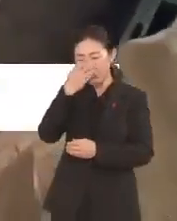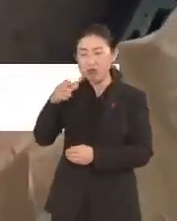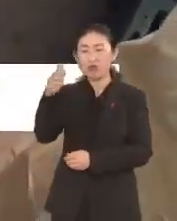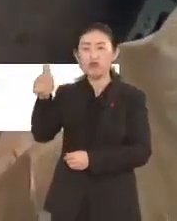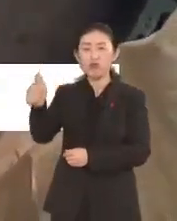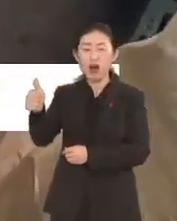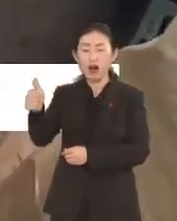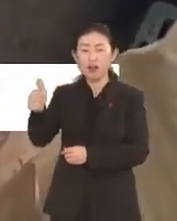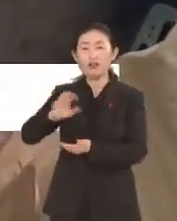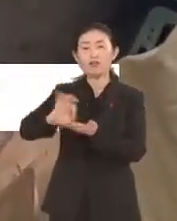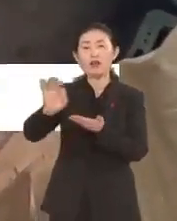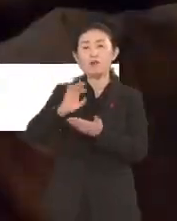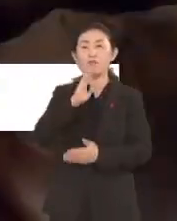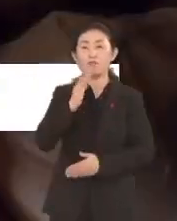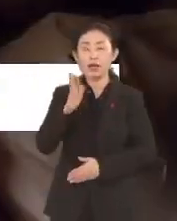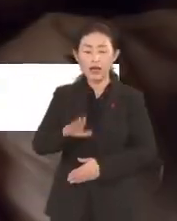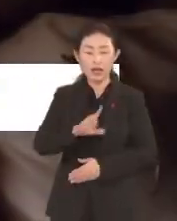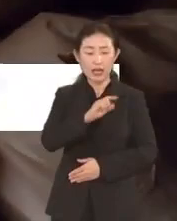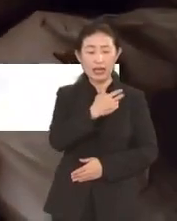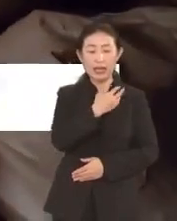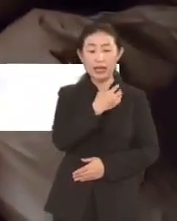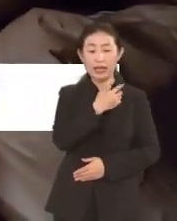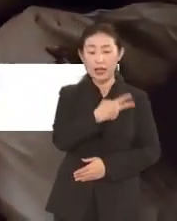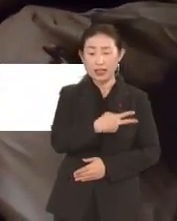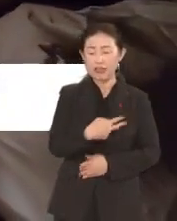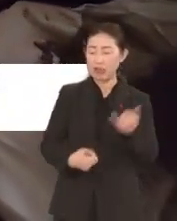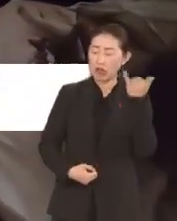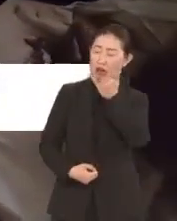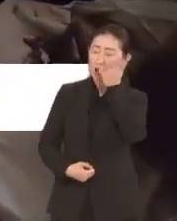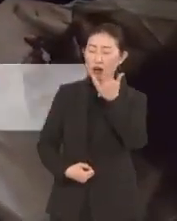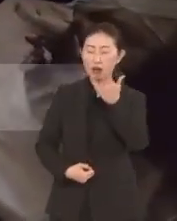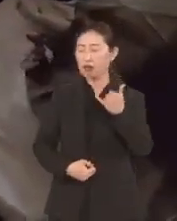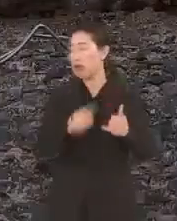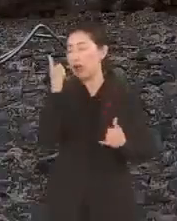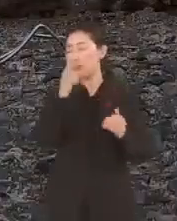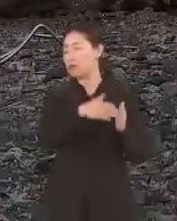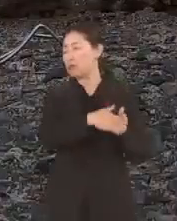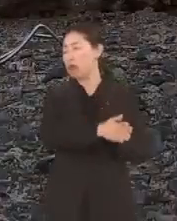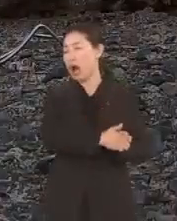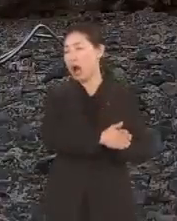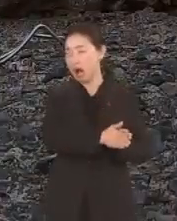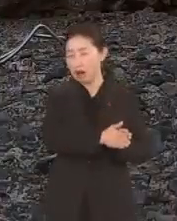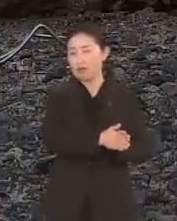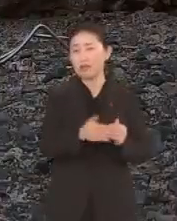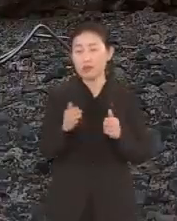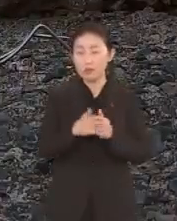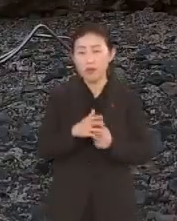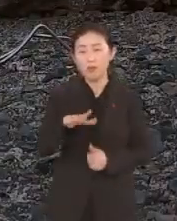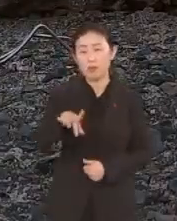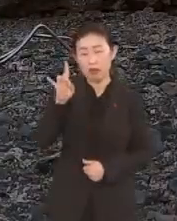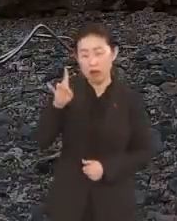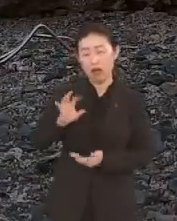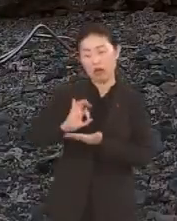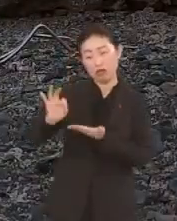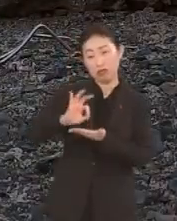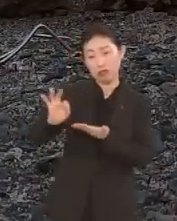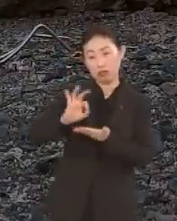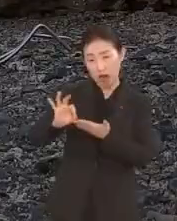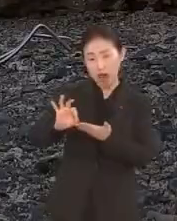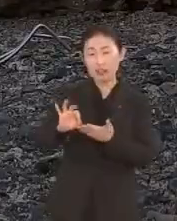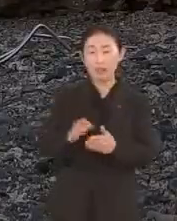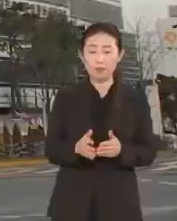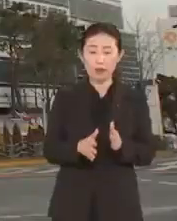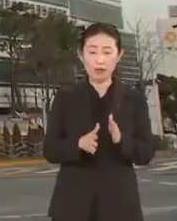A씨는 LH의 모든 연락에 무관심으로 일관하고 있는 상황입니다. 따라서 쓰레기 처리 비용과 보관 비용은 해당